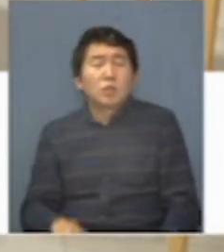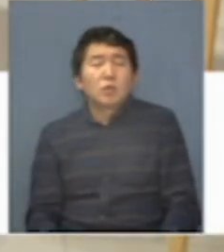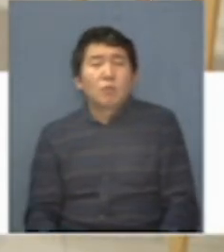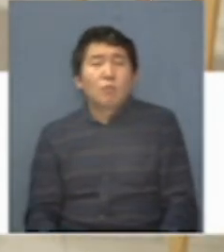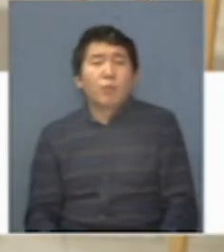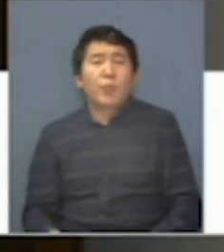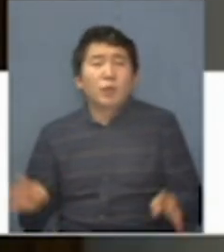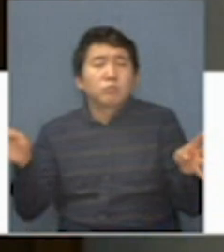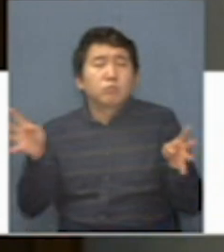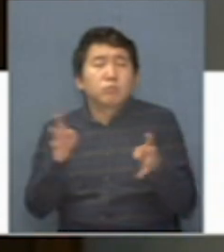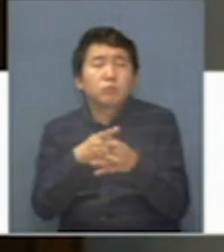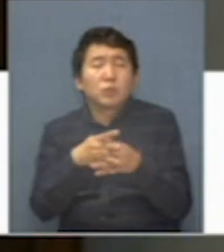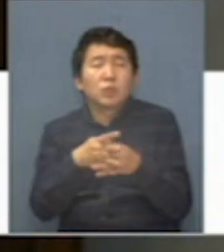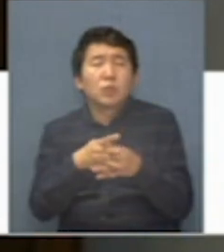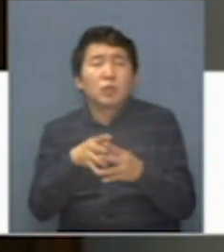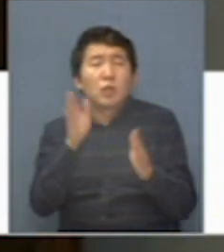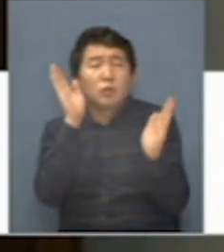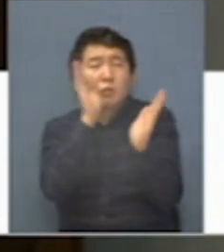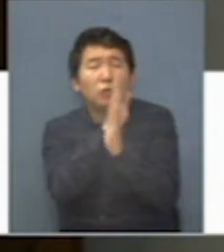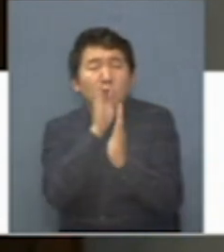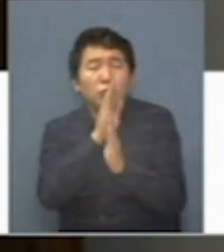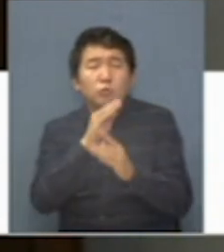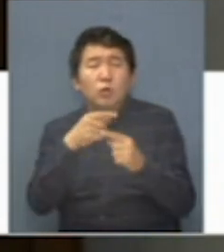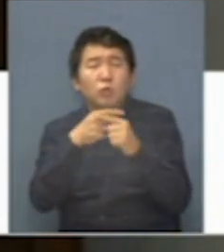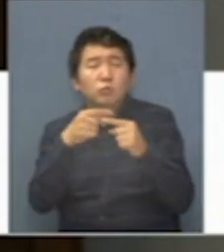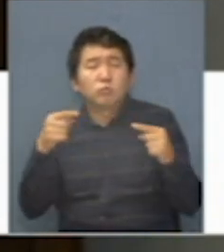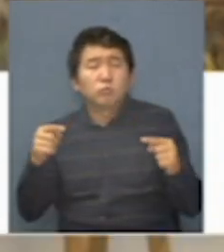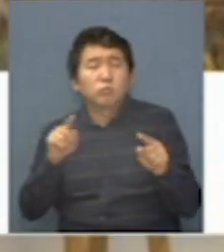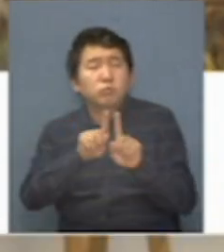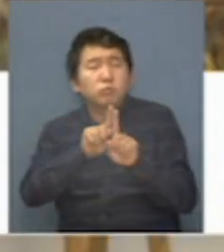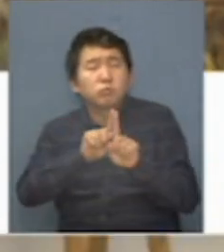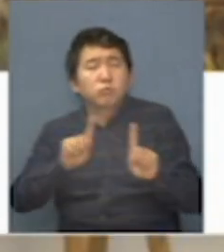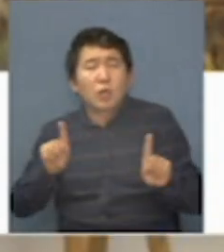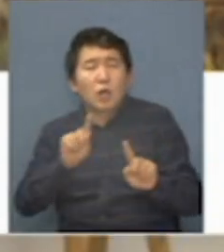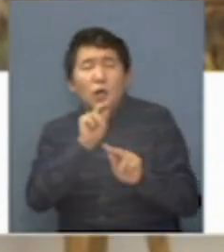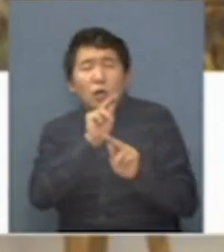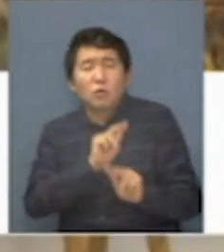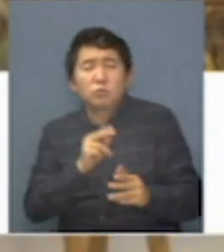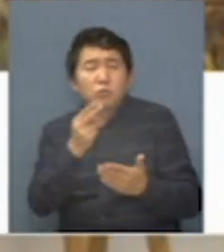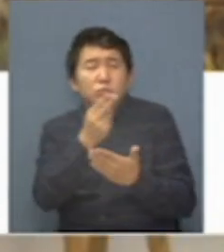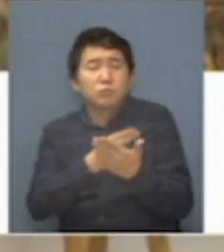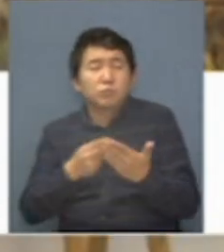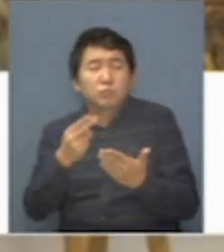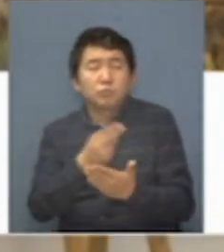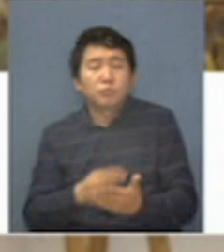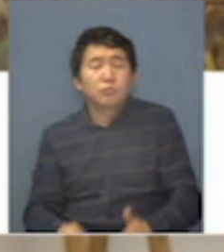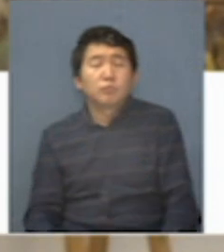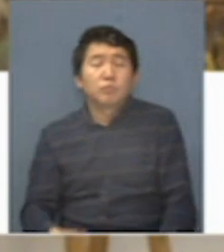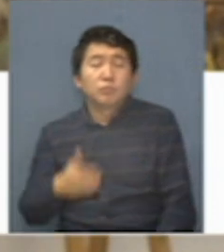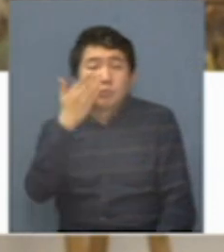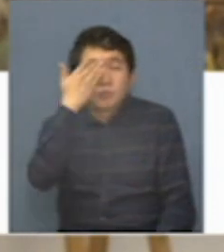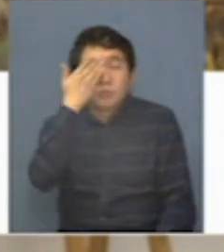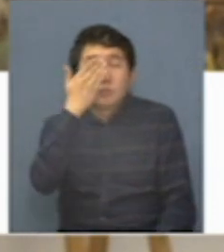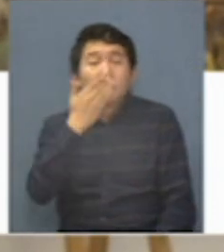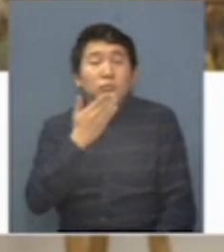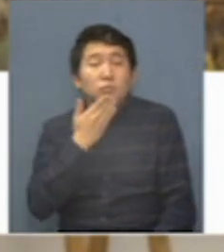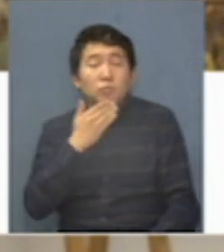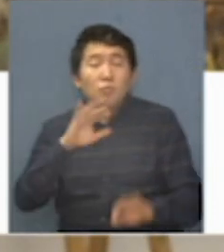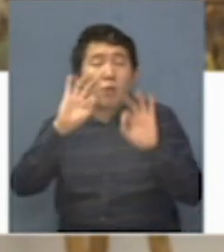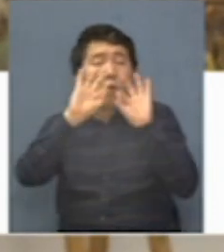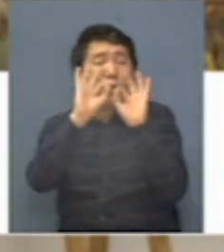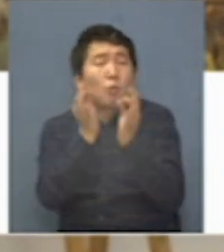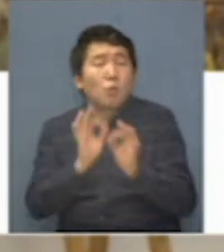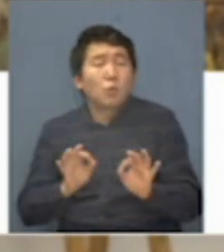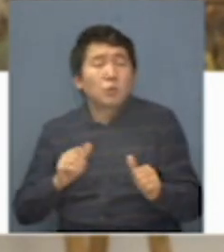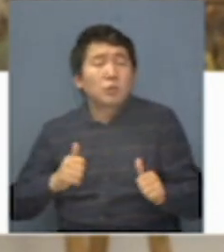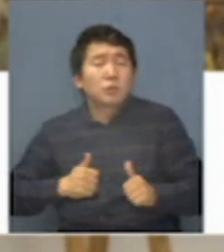воссоединения с природой творцы создают невероятные работы, говорят эксперты. Мы с удовольствием именно летом и, конечно, осенью